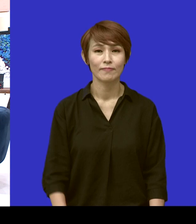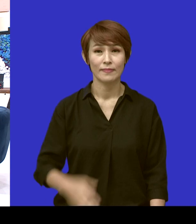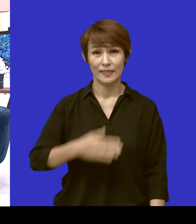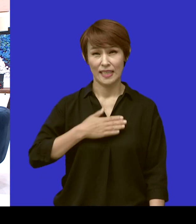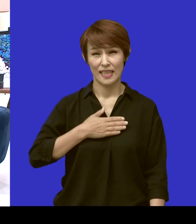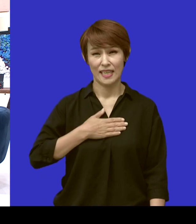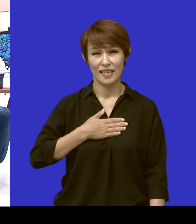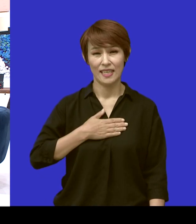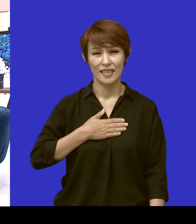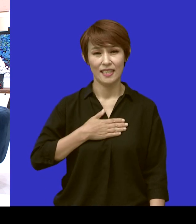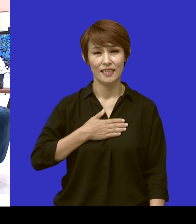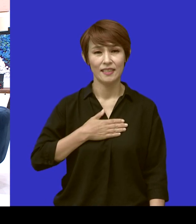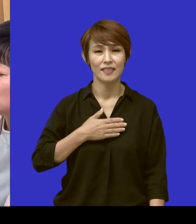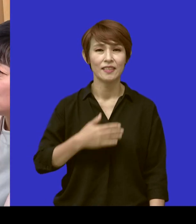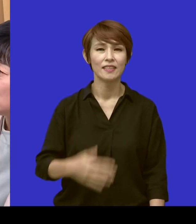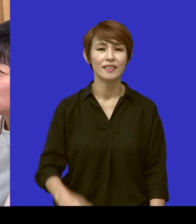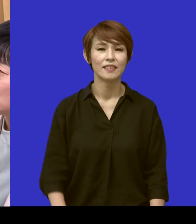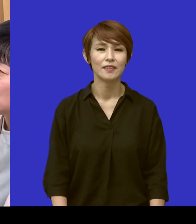제가